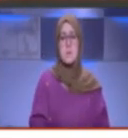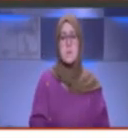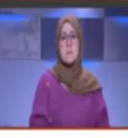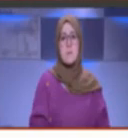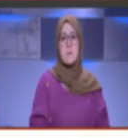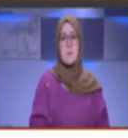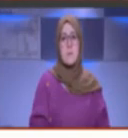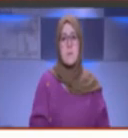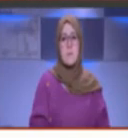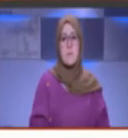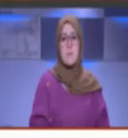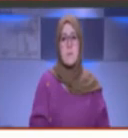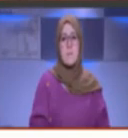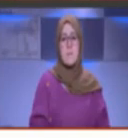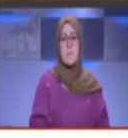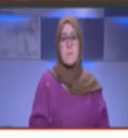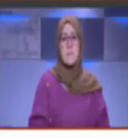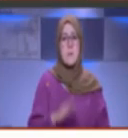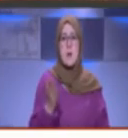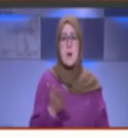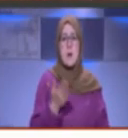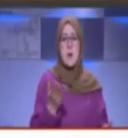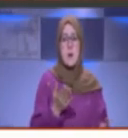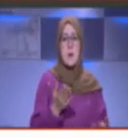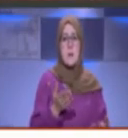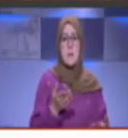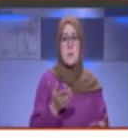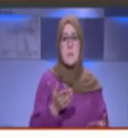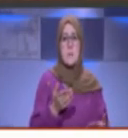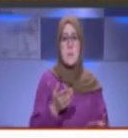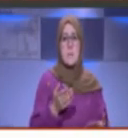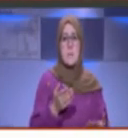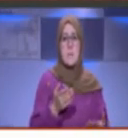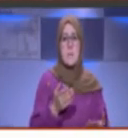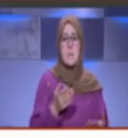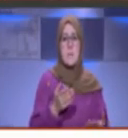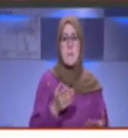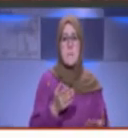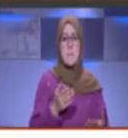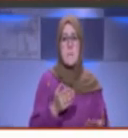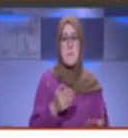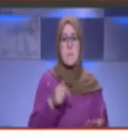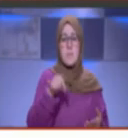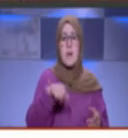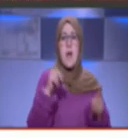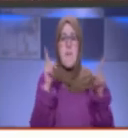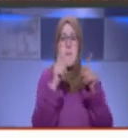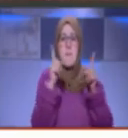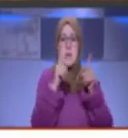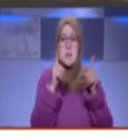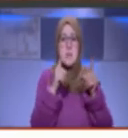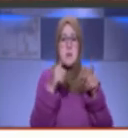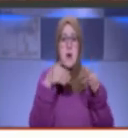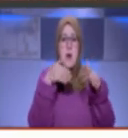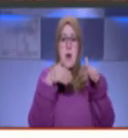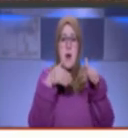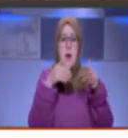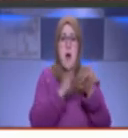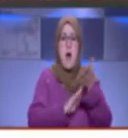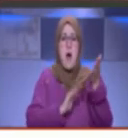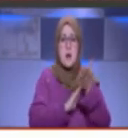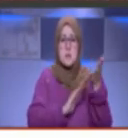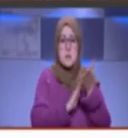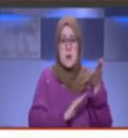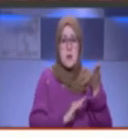على الأقل. ومن صلاحيات دومينيك راب ان يمدد هذا فتره العزل المنزلي. نعم بالظبط، هذا هو